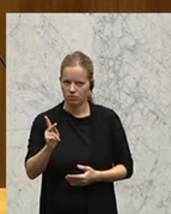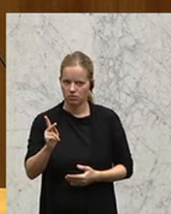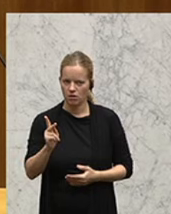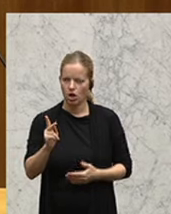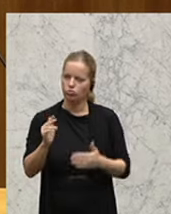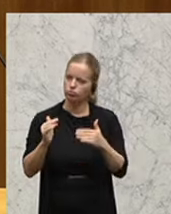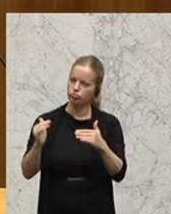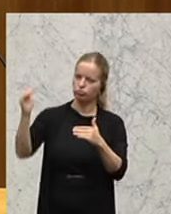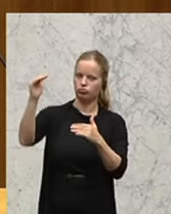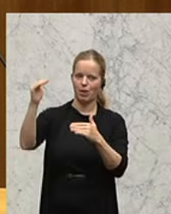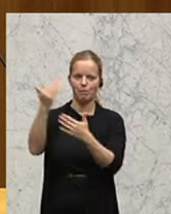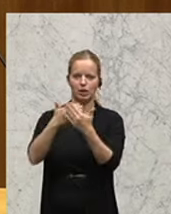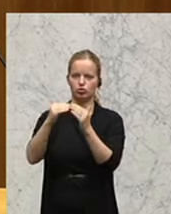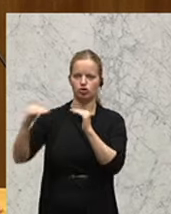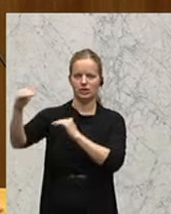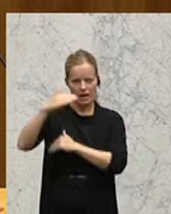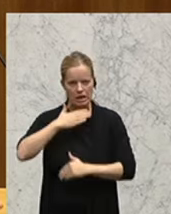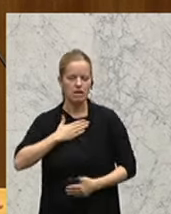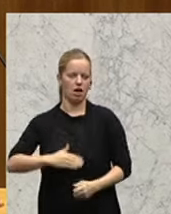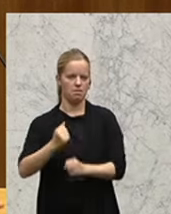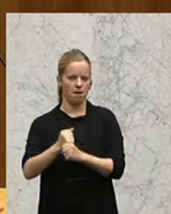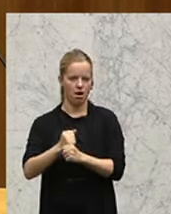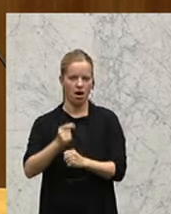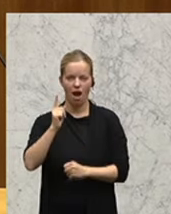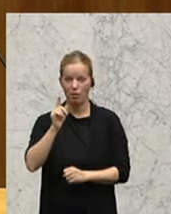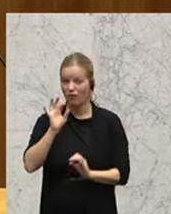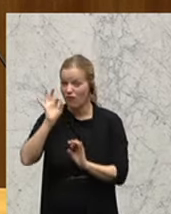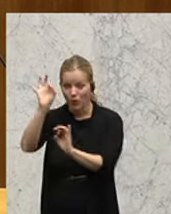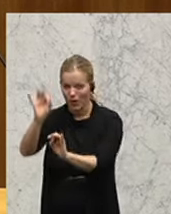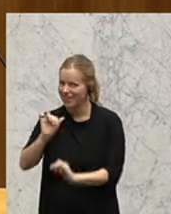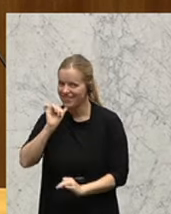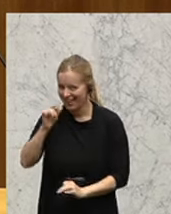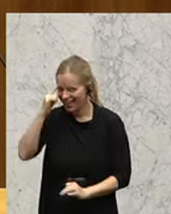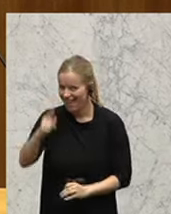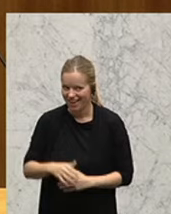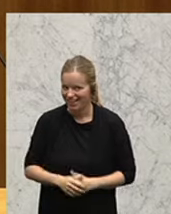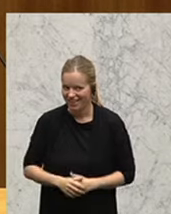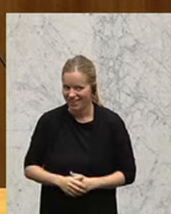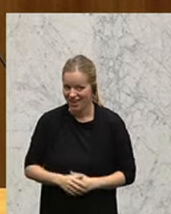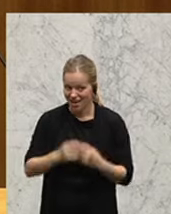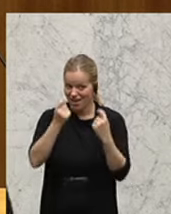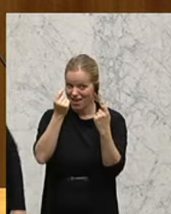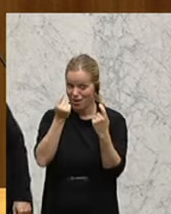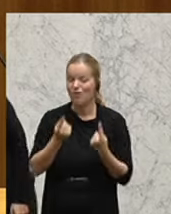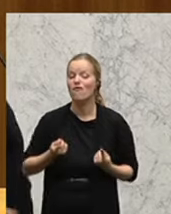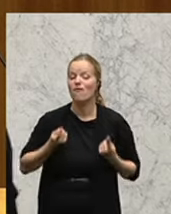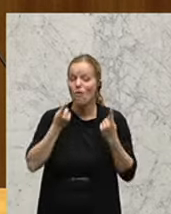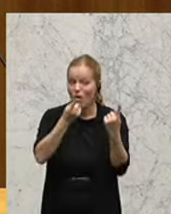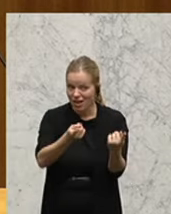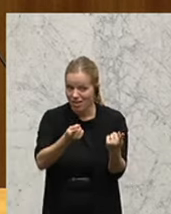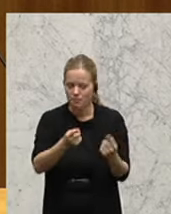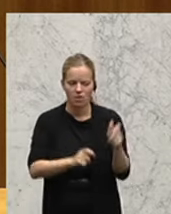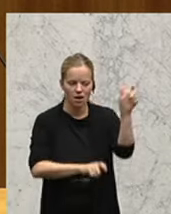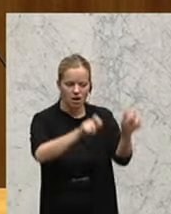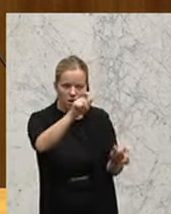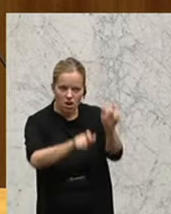gehobenen Bildungsschicht in Anspruch nehmen. Aber für die ist es nicht gedacht. Das Geld sollte dorthin fließen, wo